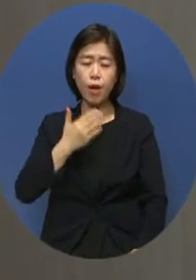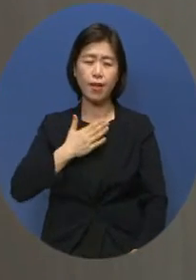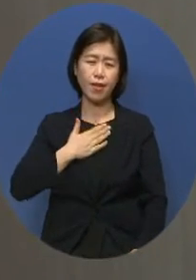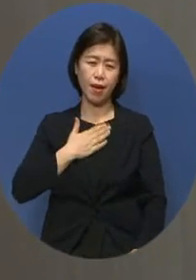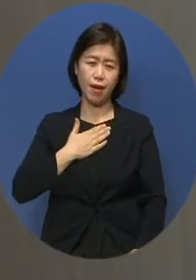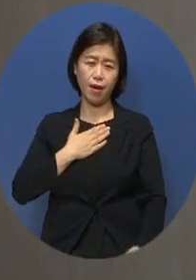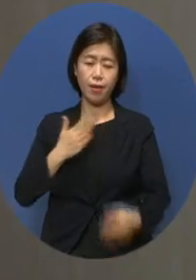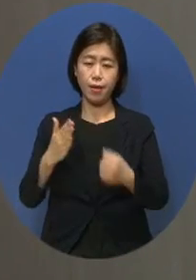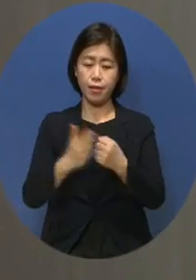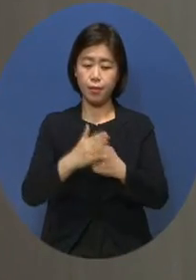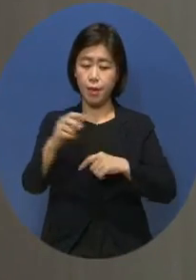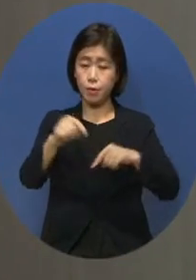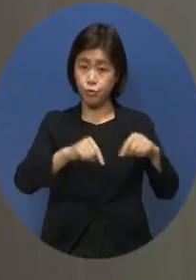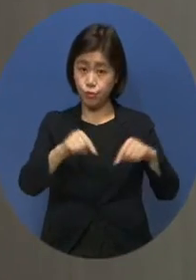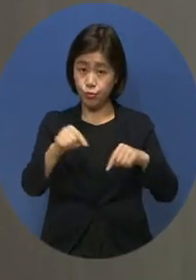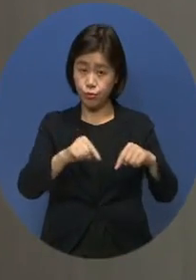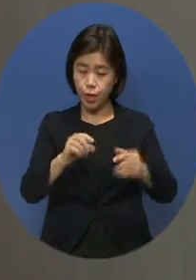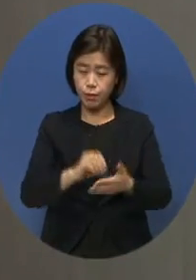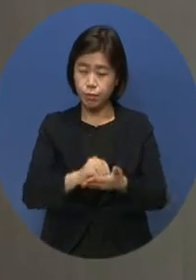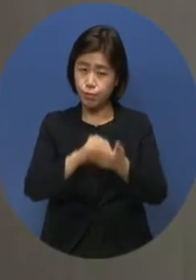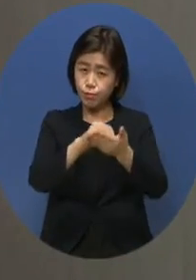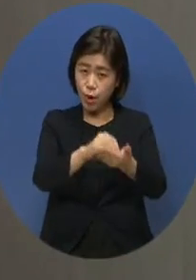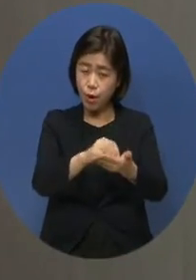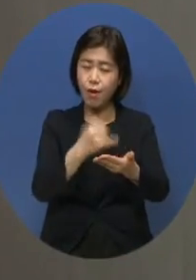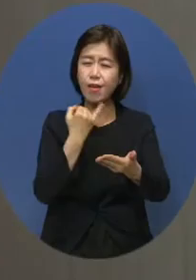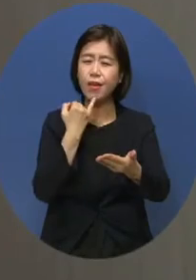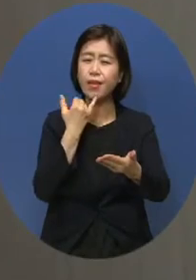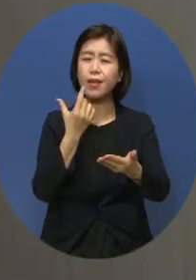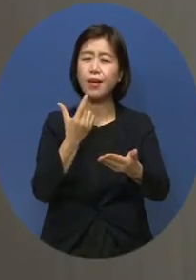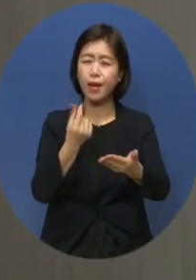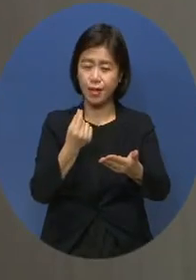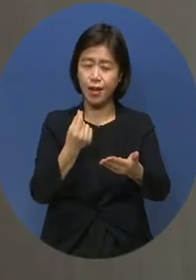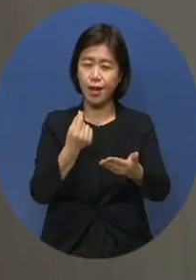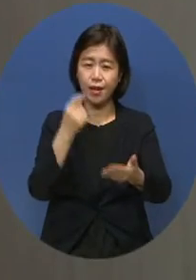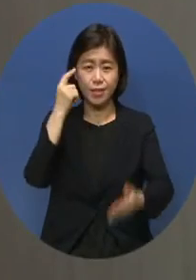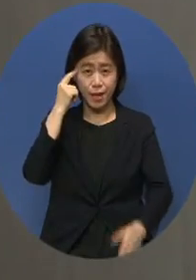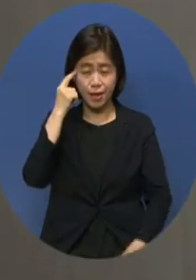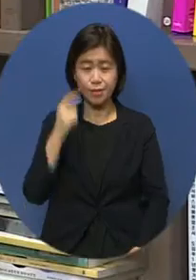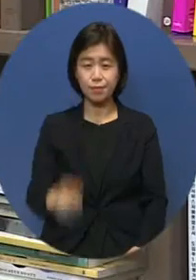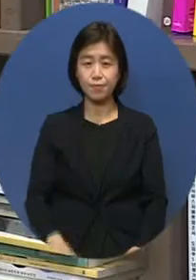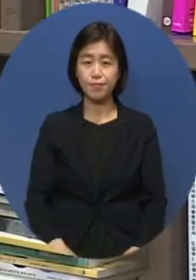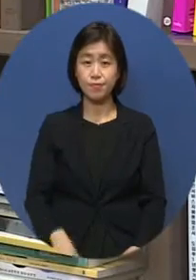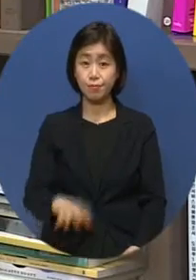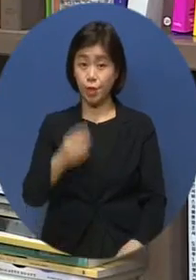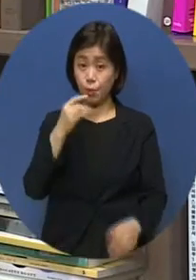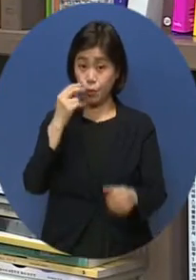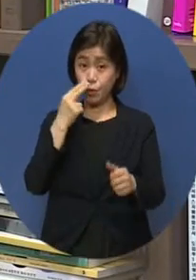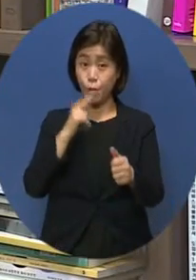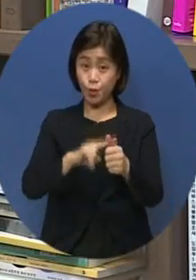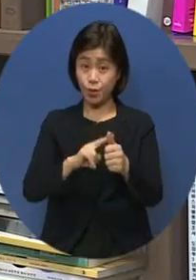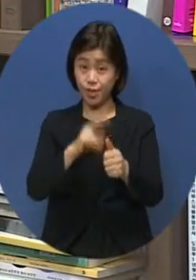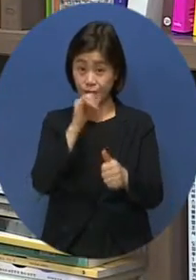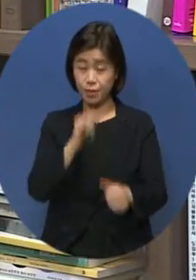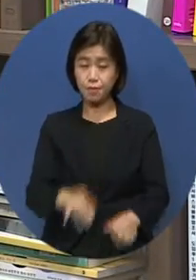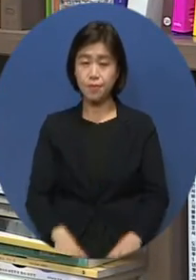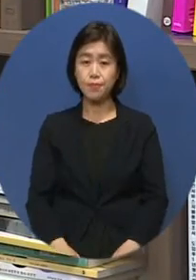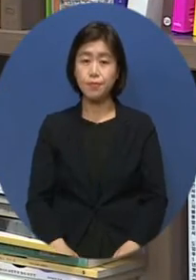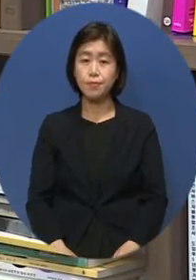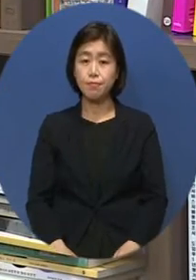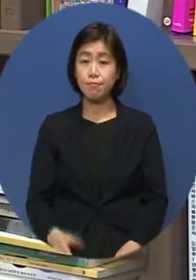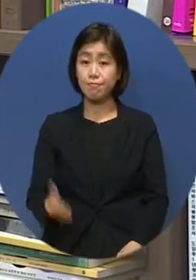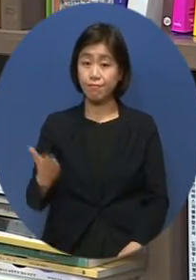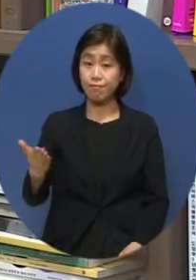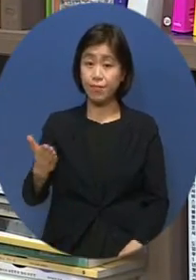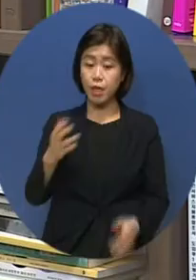변화를 직접 만드는 것도 나쁘지 않겠다라는 생각이 들어서 시도를 해봤던 것이죠. 네. 그러니까 입법을 제정하고